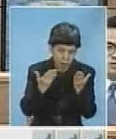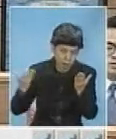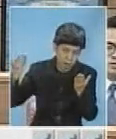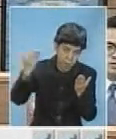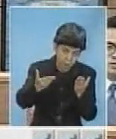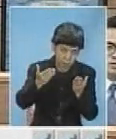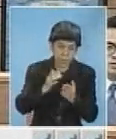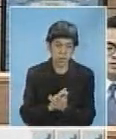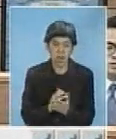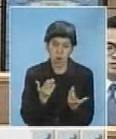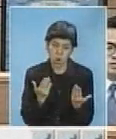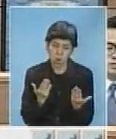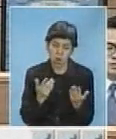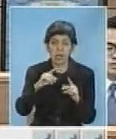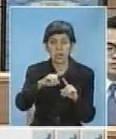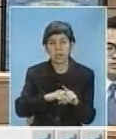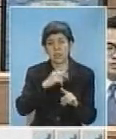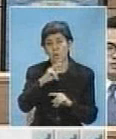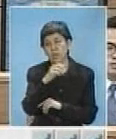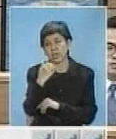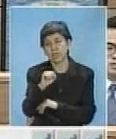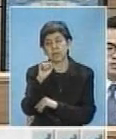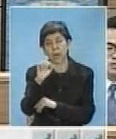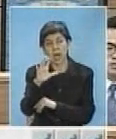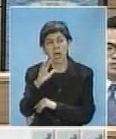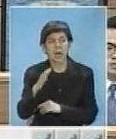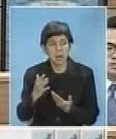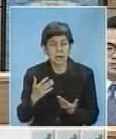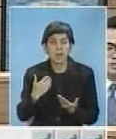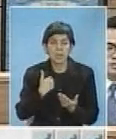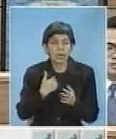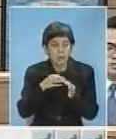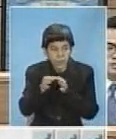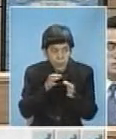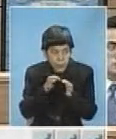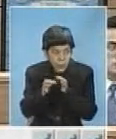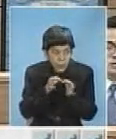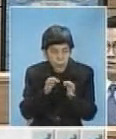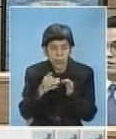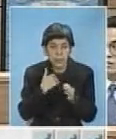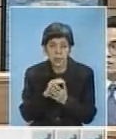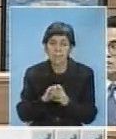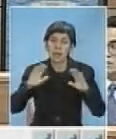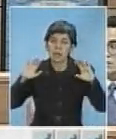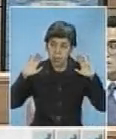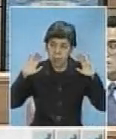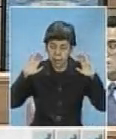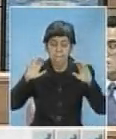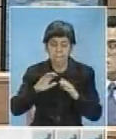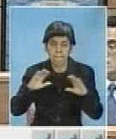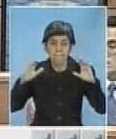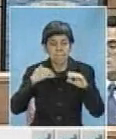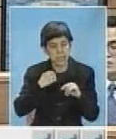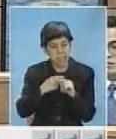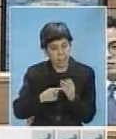แต่เมื่อมาถึงวันที่15กุมภาพันธ์ซึ่งเป็นวันที่ต้องมีการชี้แจงด้วยวาจาทางรัฐบาลในเช้าวันนั้น